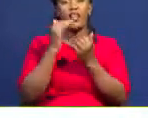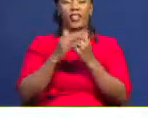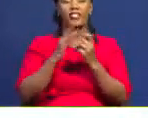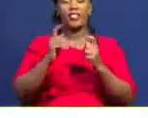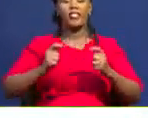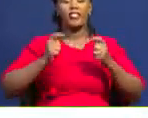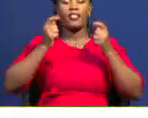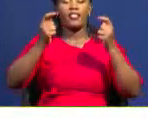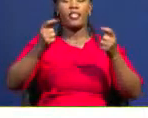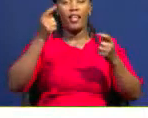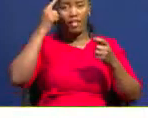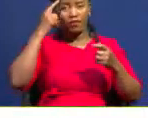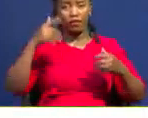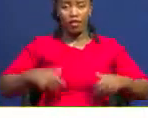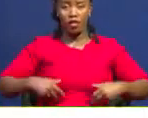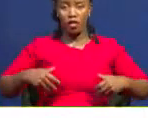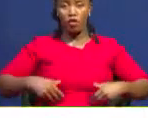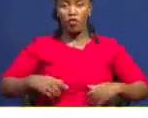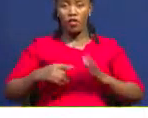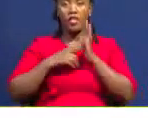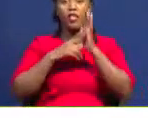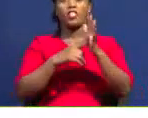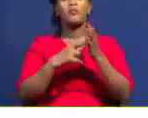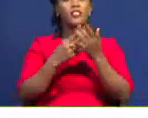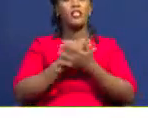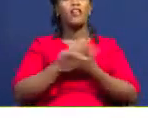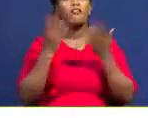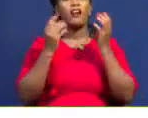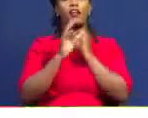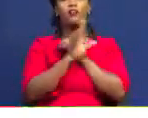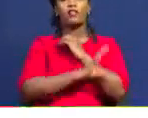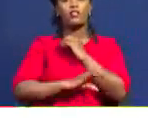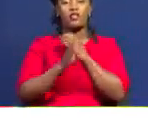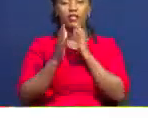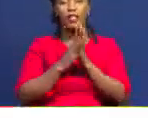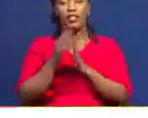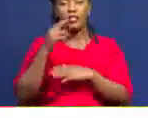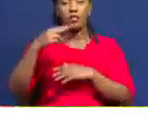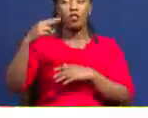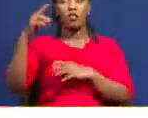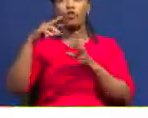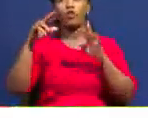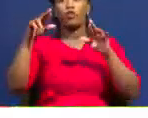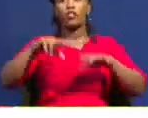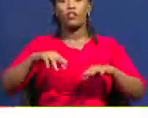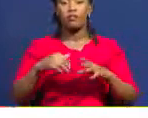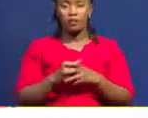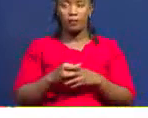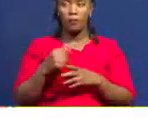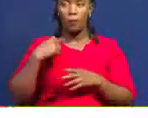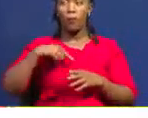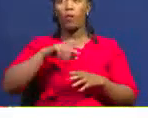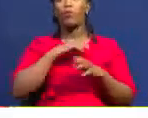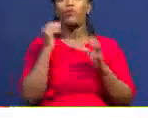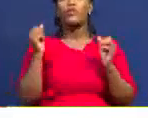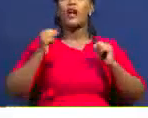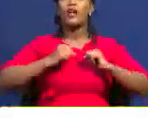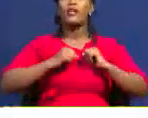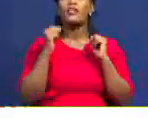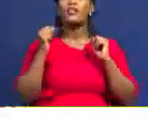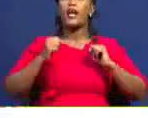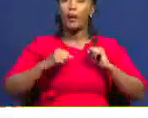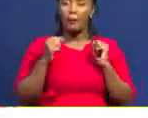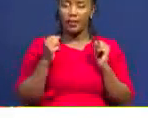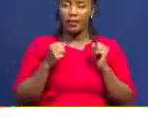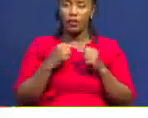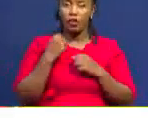youth, especially across the country and more so in the North Rift. So we are happy to